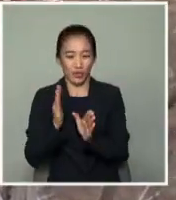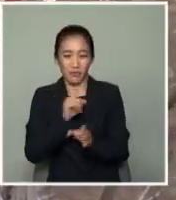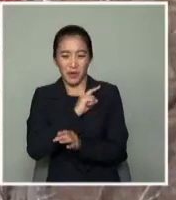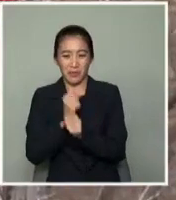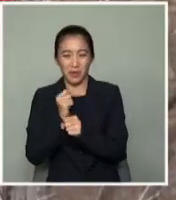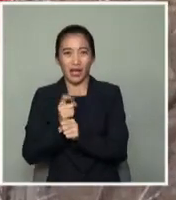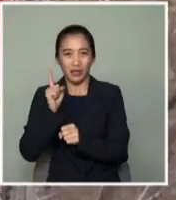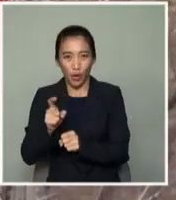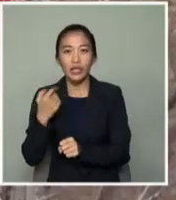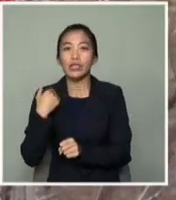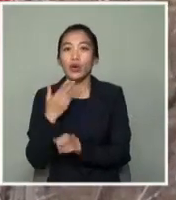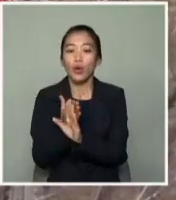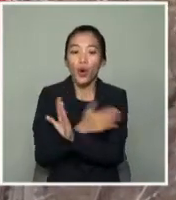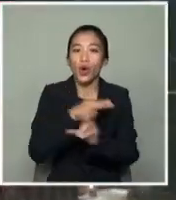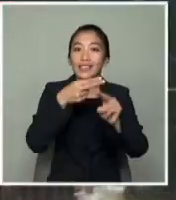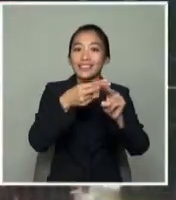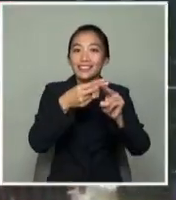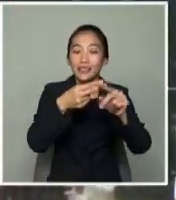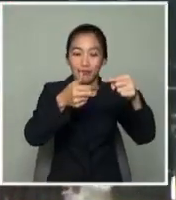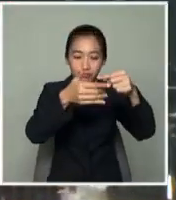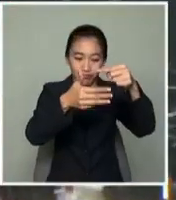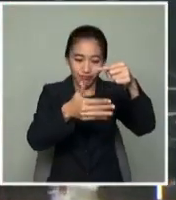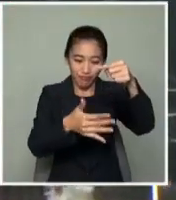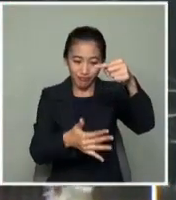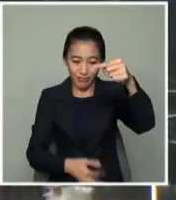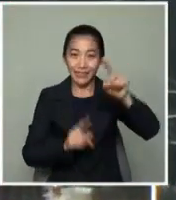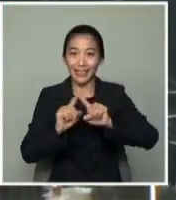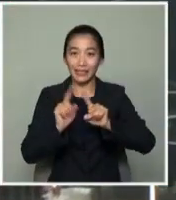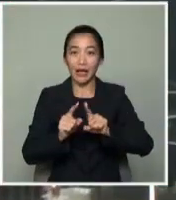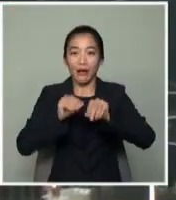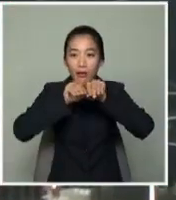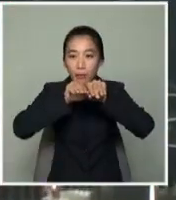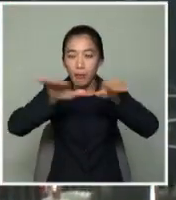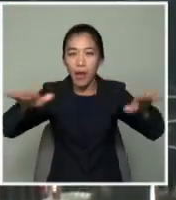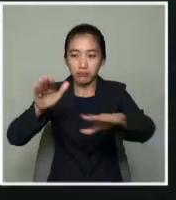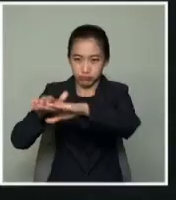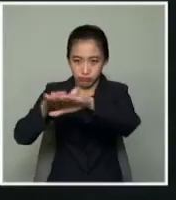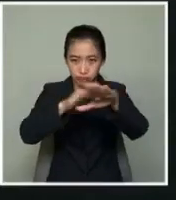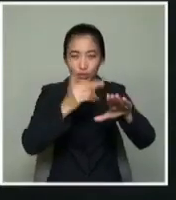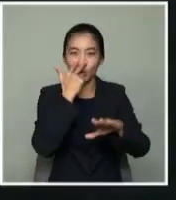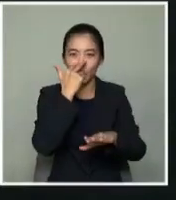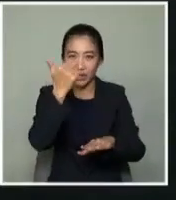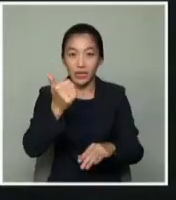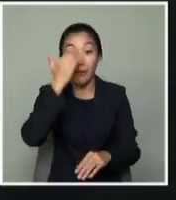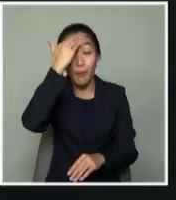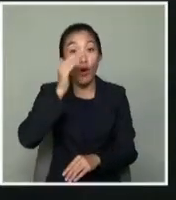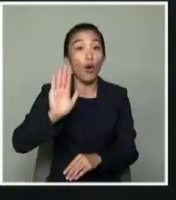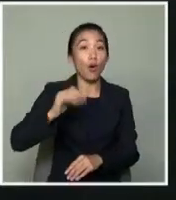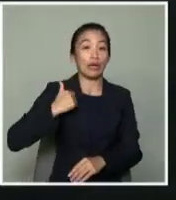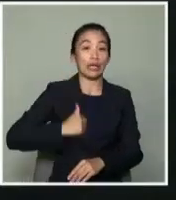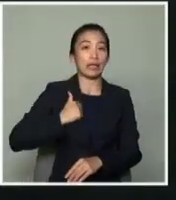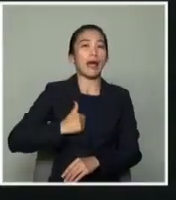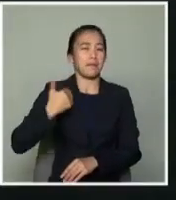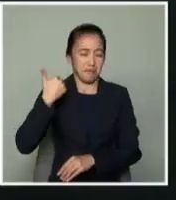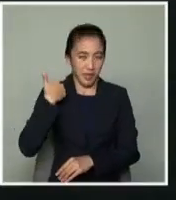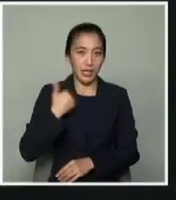รายชื่อที่ลงไว้ก่อนจะเข้าใช้บริการช่วงเวลาที่พบพนักงานคลับติดโควิดเพราะว่าแคนาดาเขาก็มีการออกกฎให้บรร